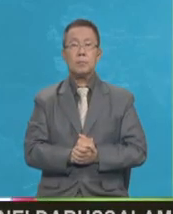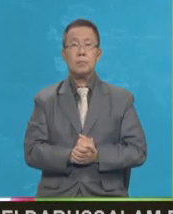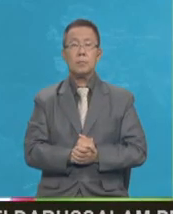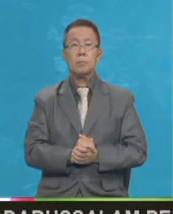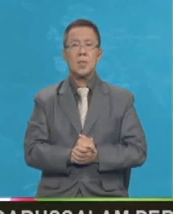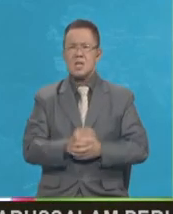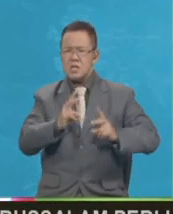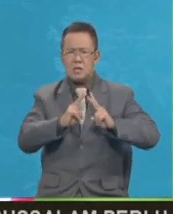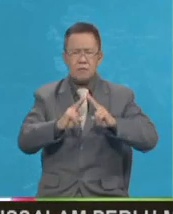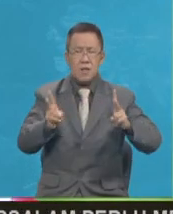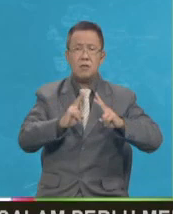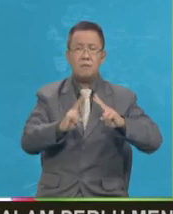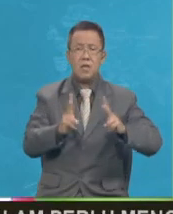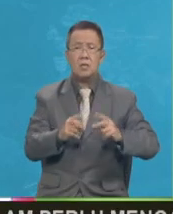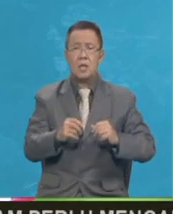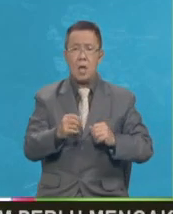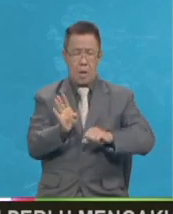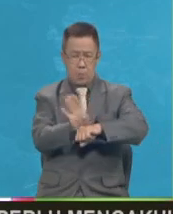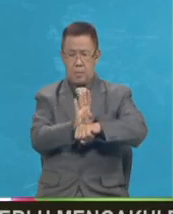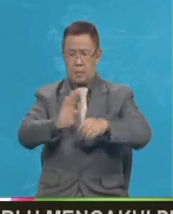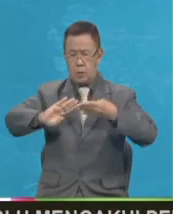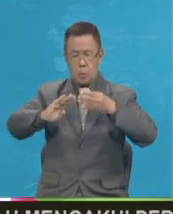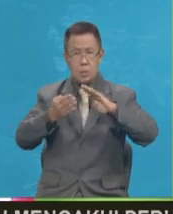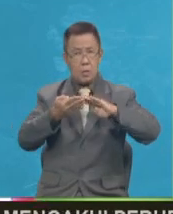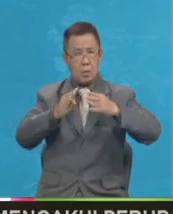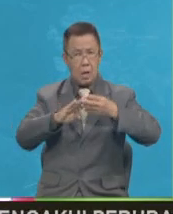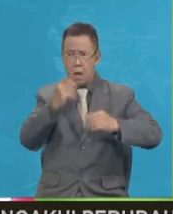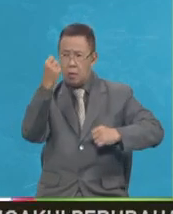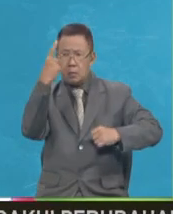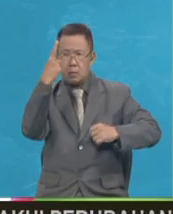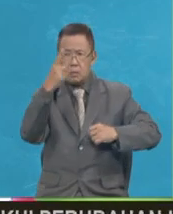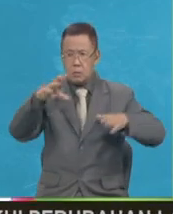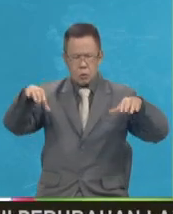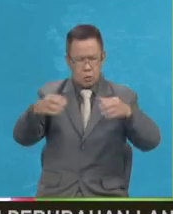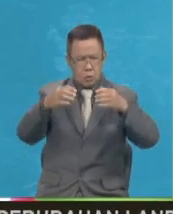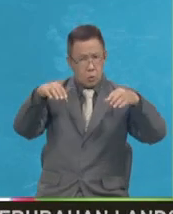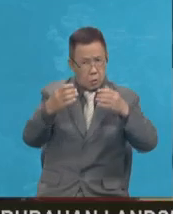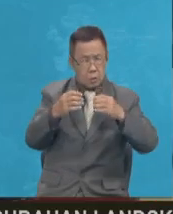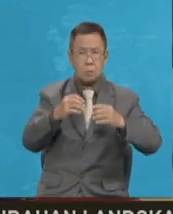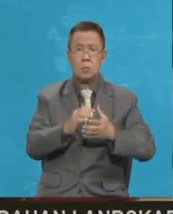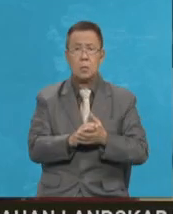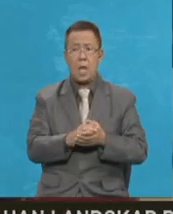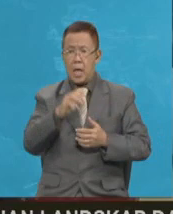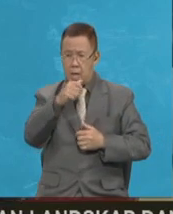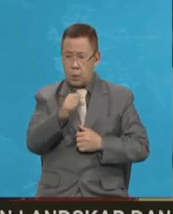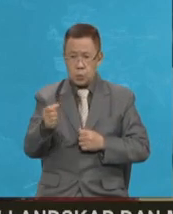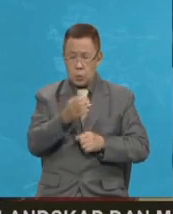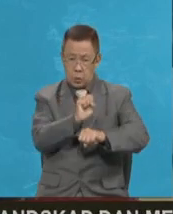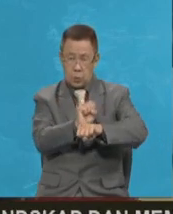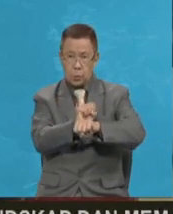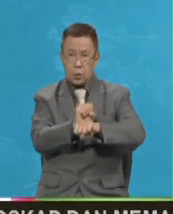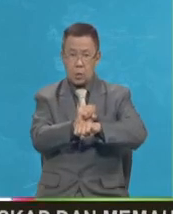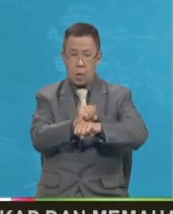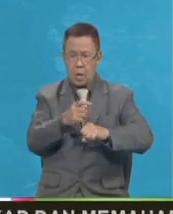akhir-akhir Skin Care if the world business community understand the challenge and opportunity Is